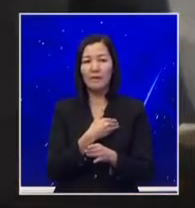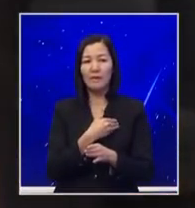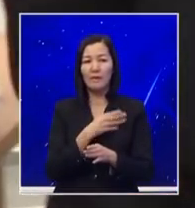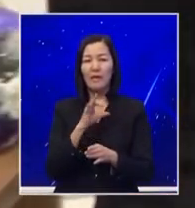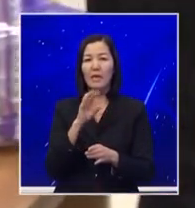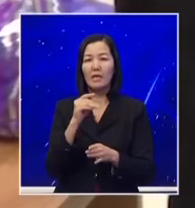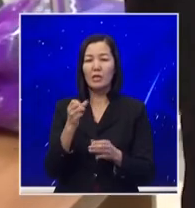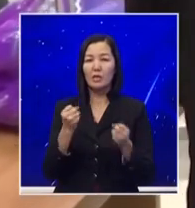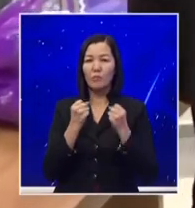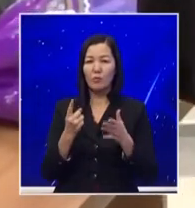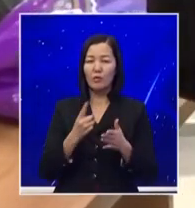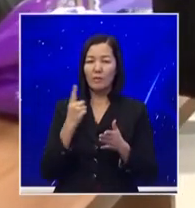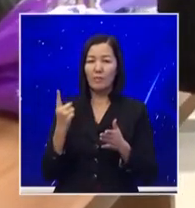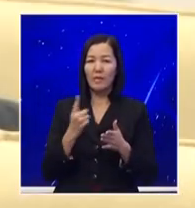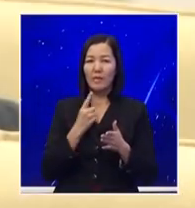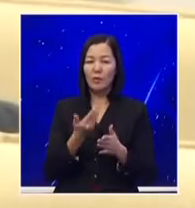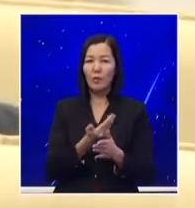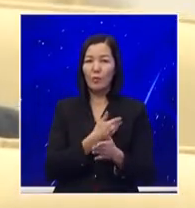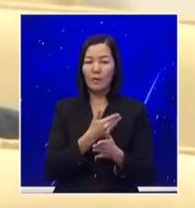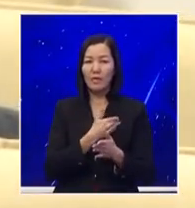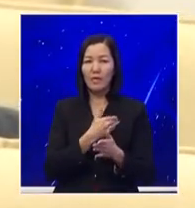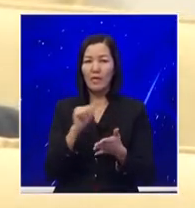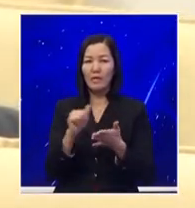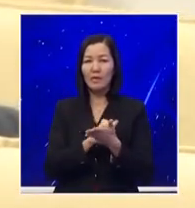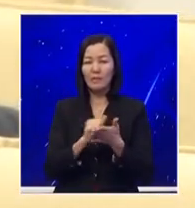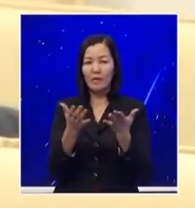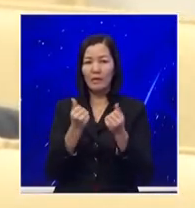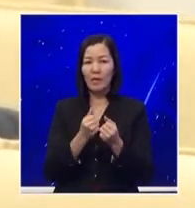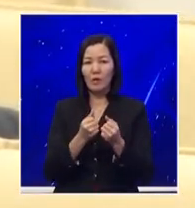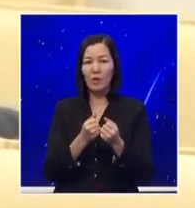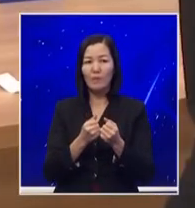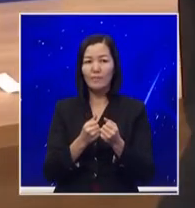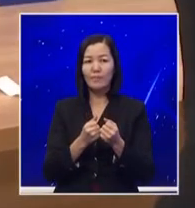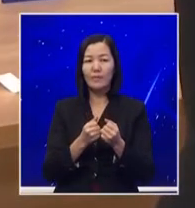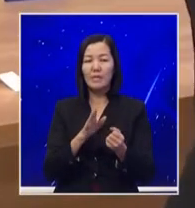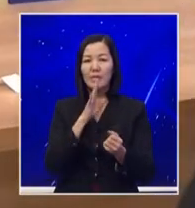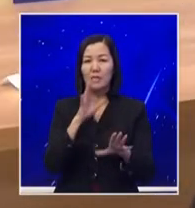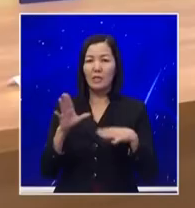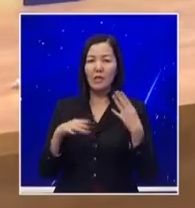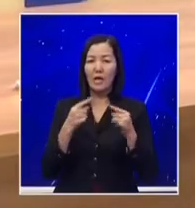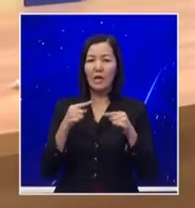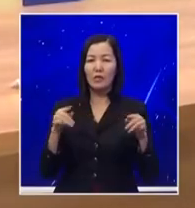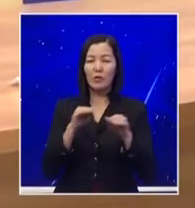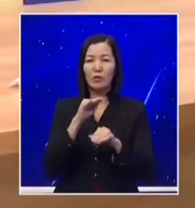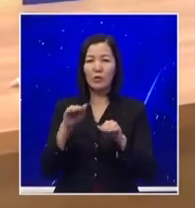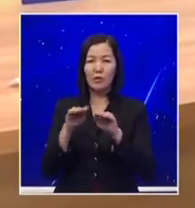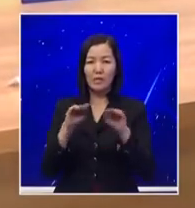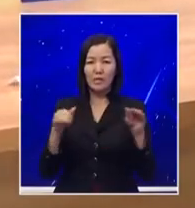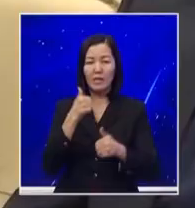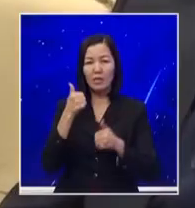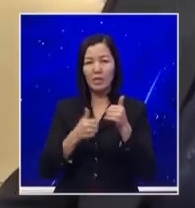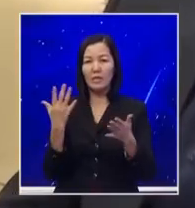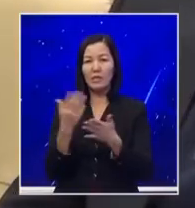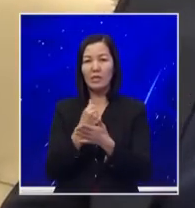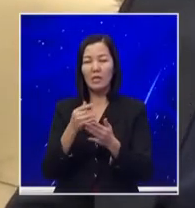спорт шеберіне үміткер сертификаты табысталды. Ол 4 жылдан бері Шинкюкушинкай каратэ спортын сергетіп келді. Түрлі деңгейде өткен жарыстарда жүлдегер болды.